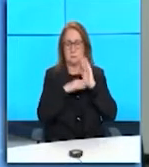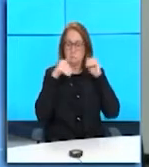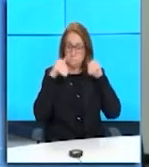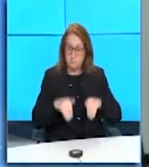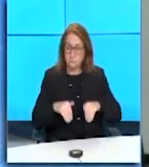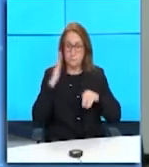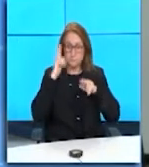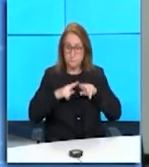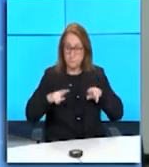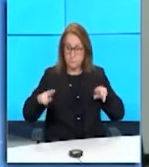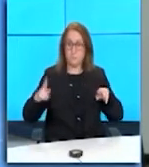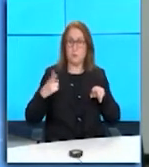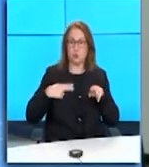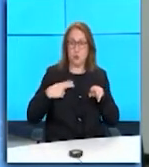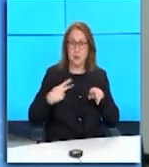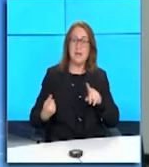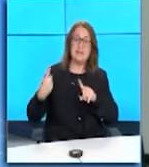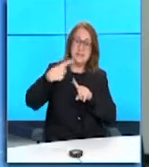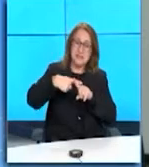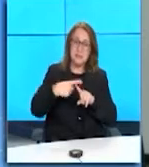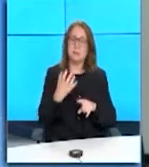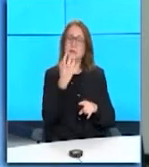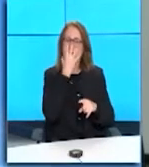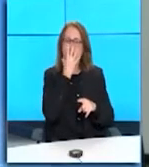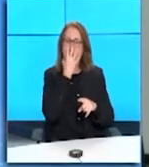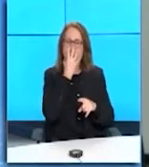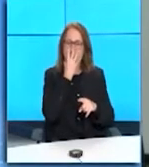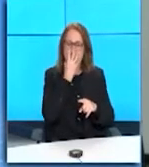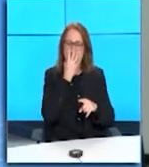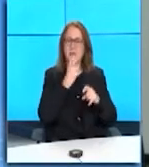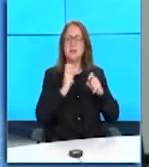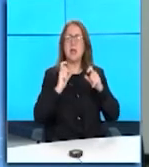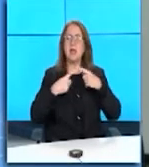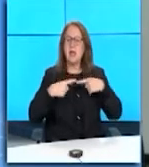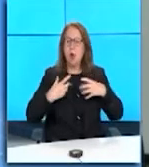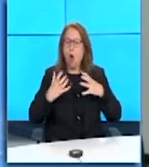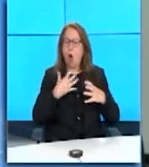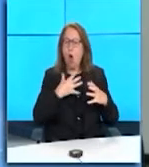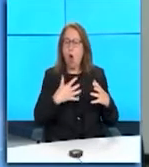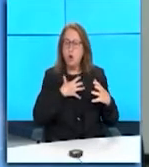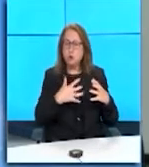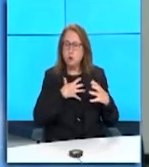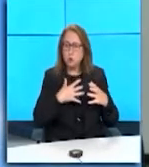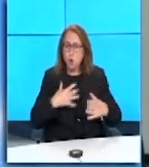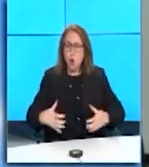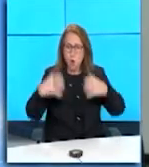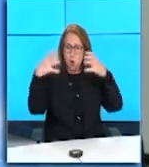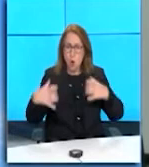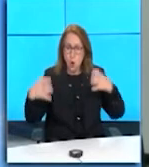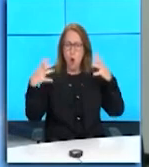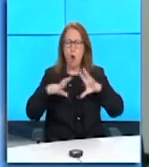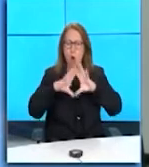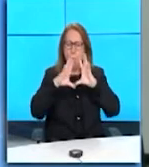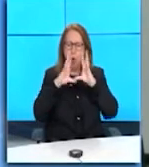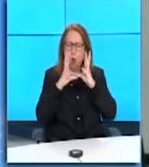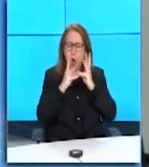έχουν εξασφαλιστεί αναπνευστήρες και τεχνική υποδομή, ώστε όταν χρειαστεί και για κάποιο διάστημα να γίνει διασωλήνωση